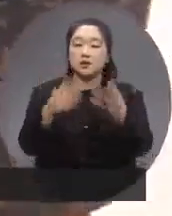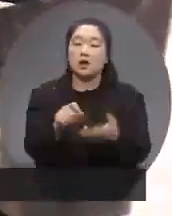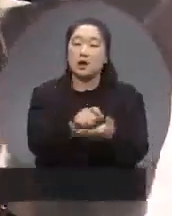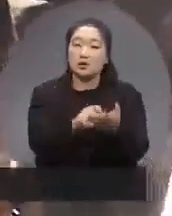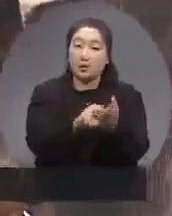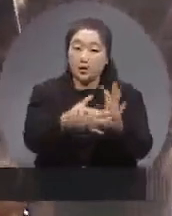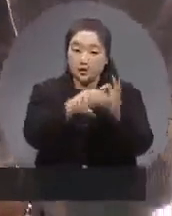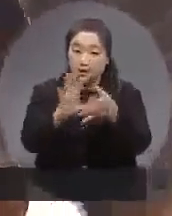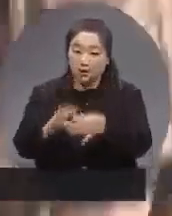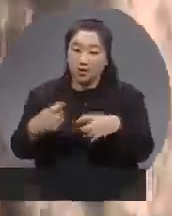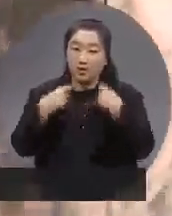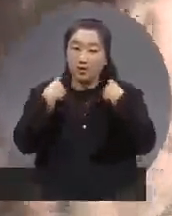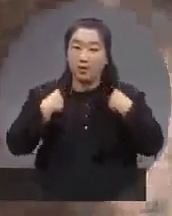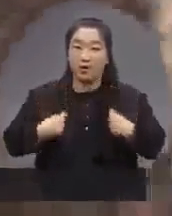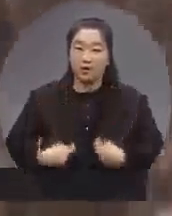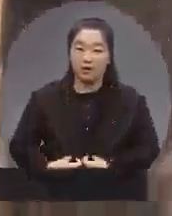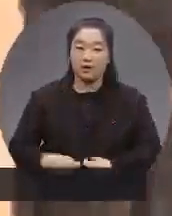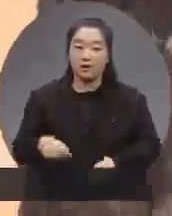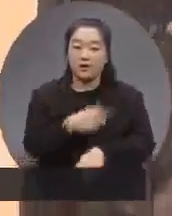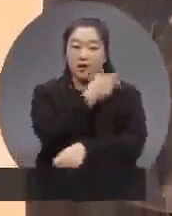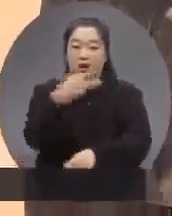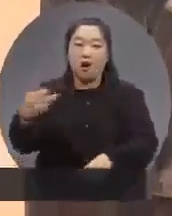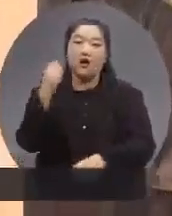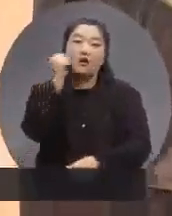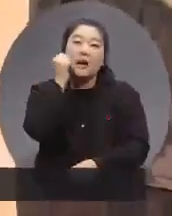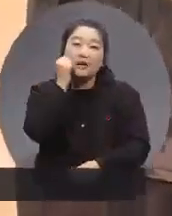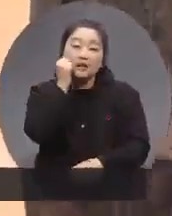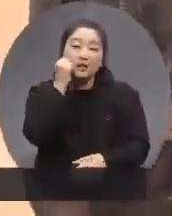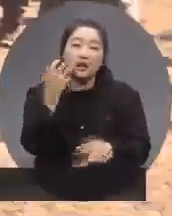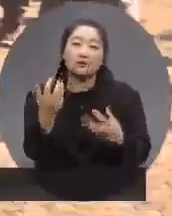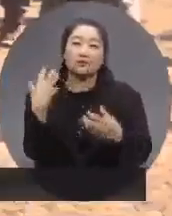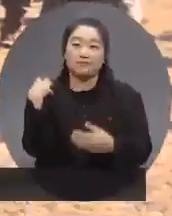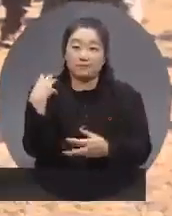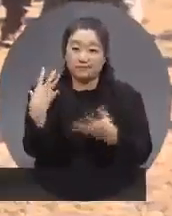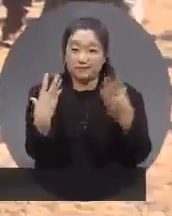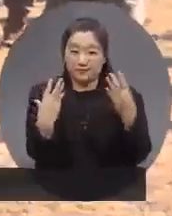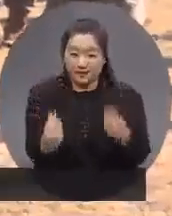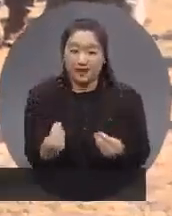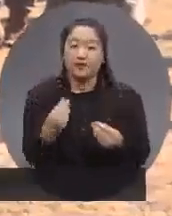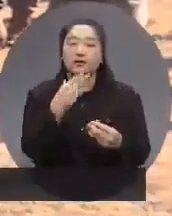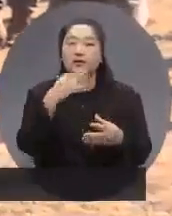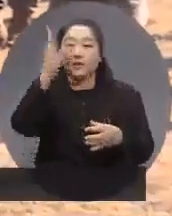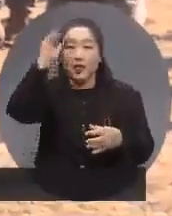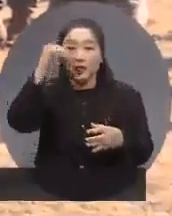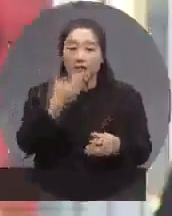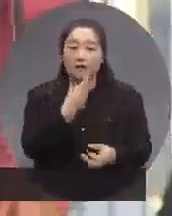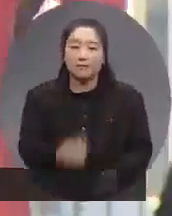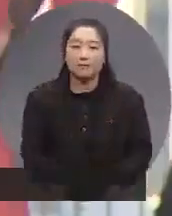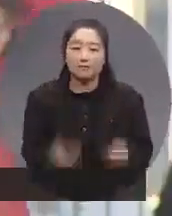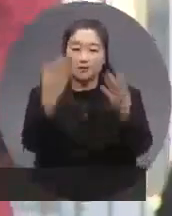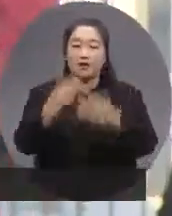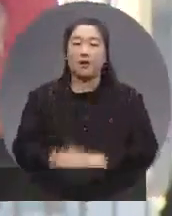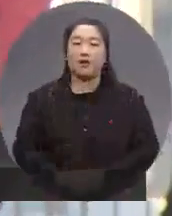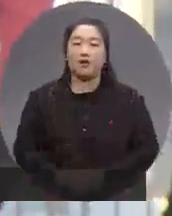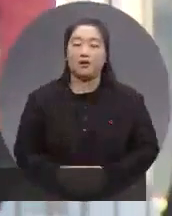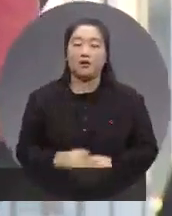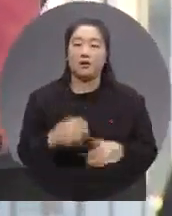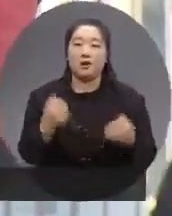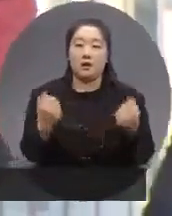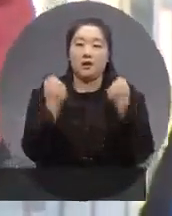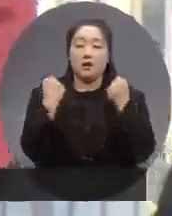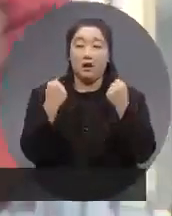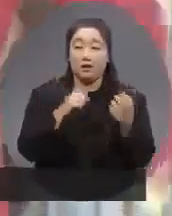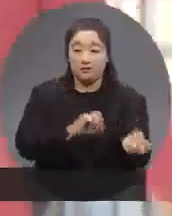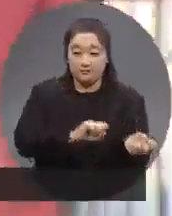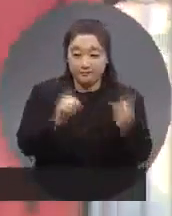손편지를 엮은 목걸이와 특대형 간식으로 임무를 완수한 달관이를 축하했습니다. 무사히 건강을